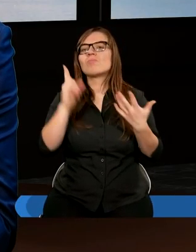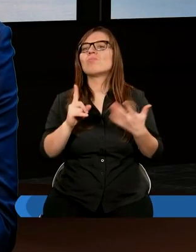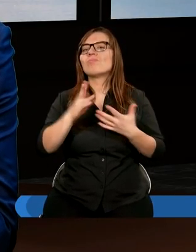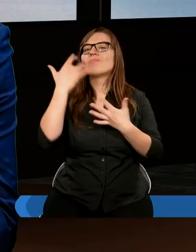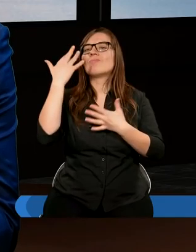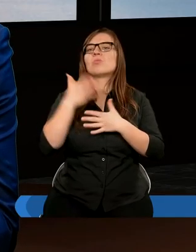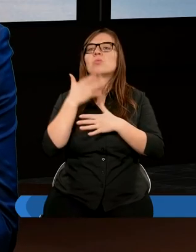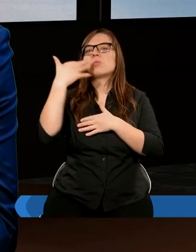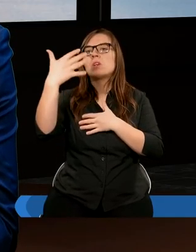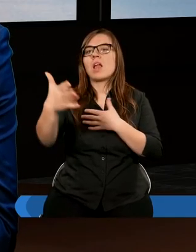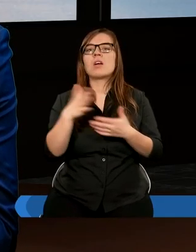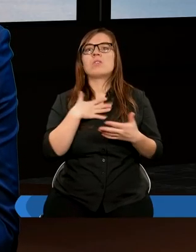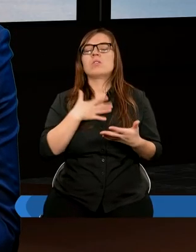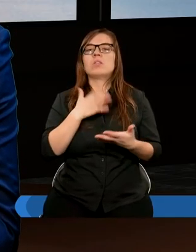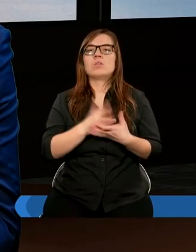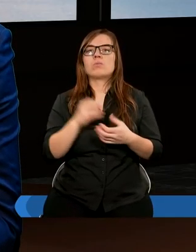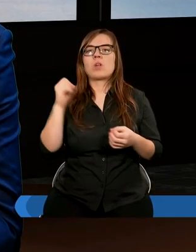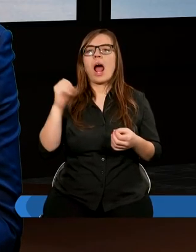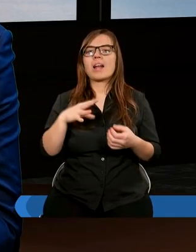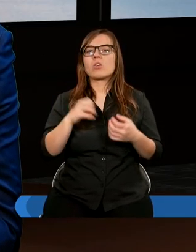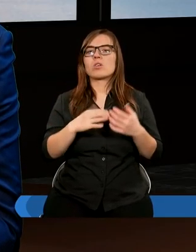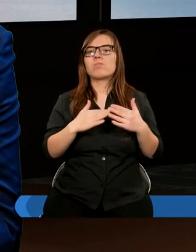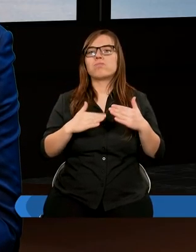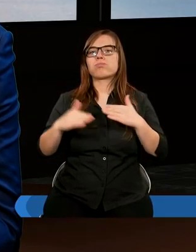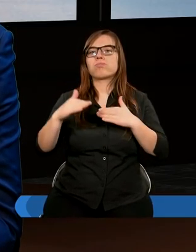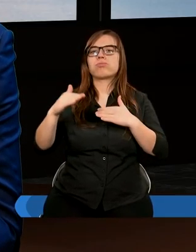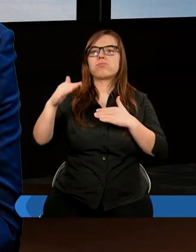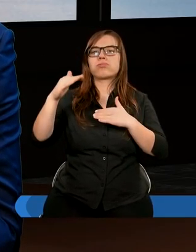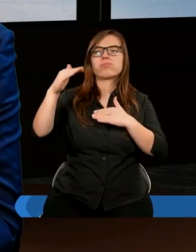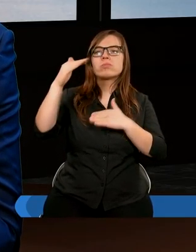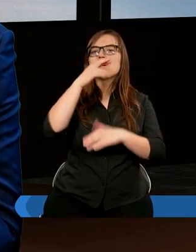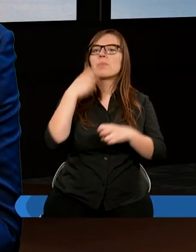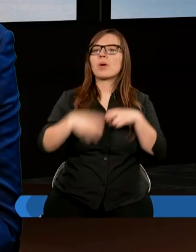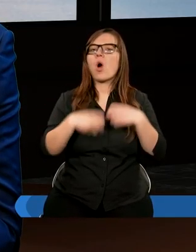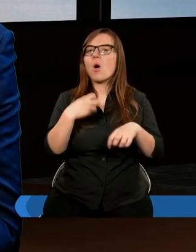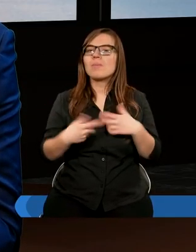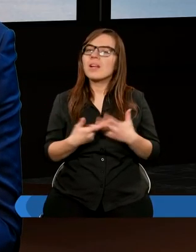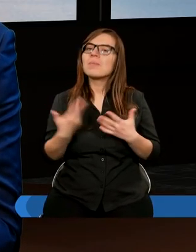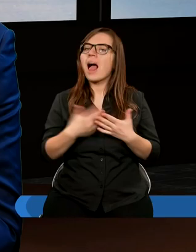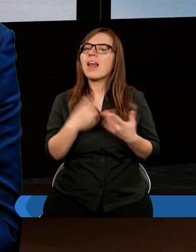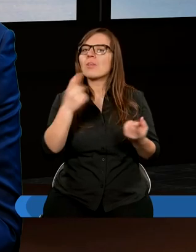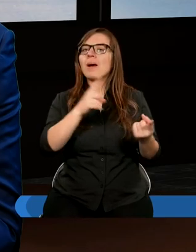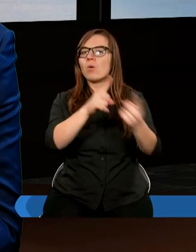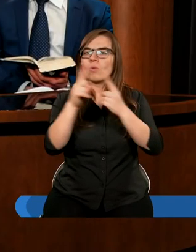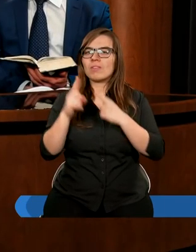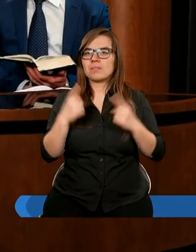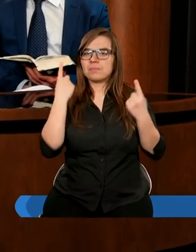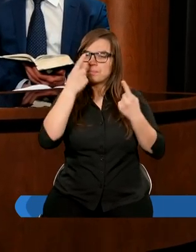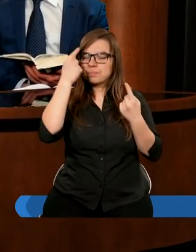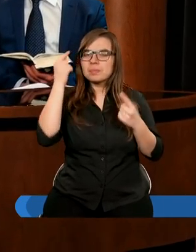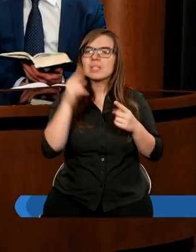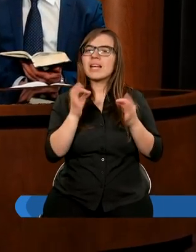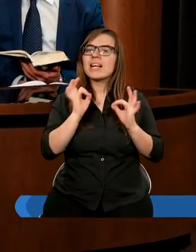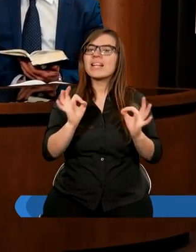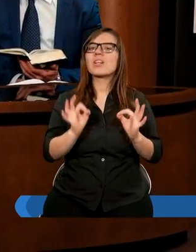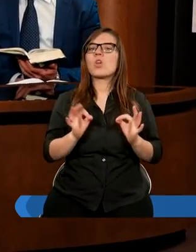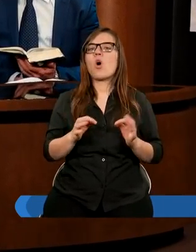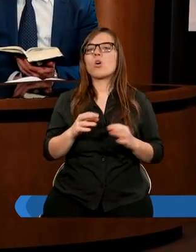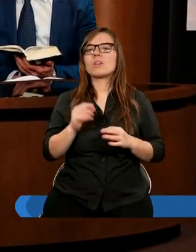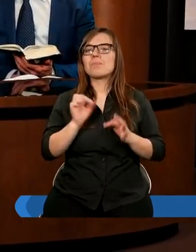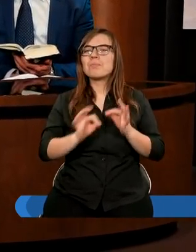latach to już rozumiemy, że to może być dla nas naprawdę szkodliwe. I to jest najbardziej istotne. Uważam, że